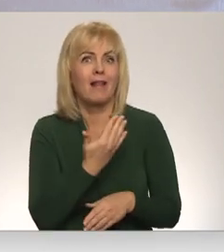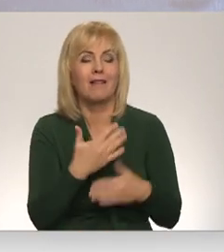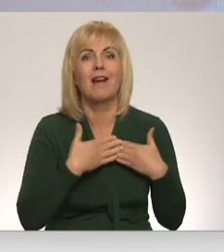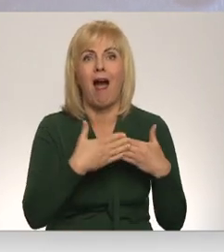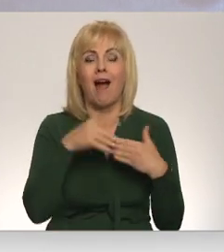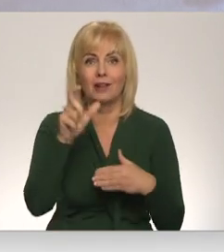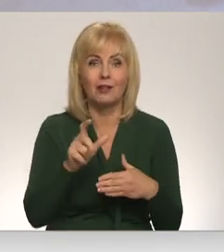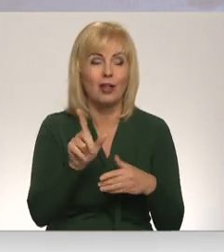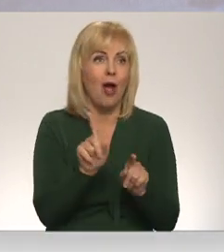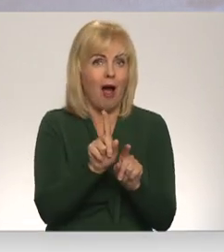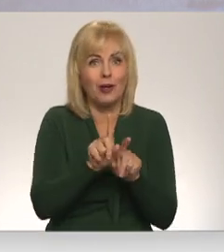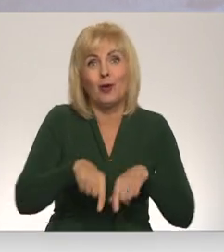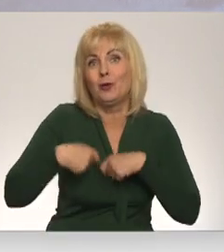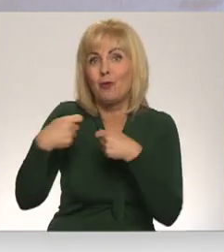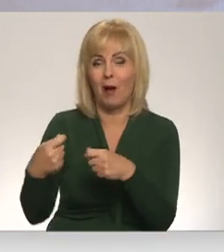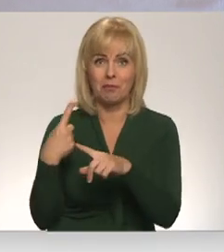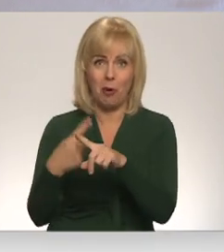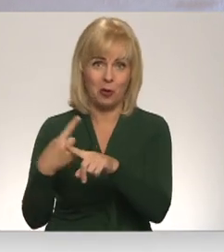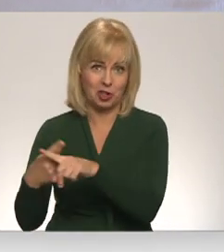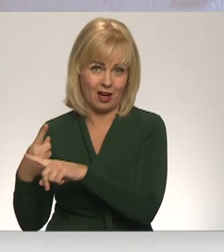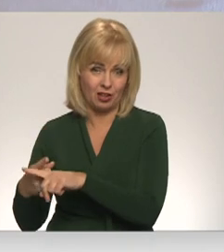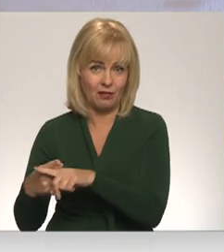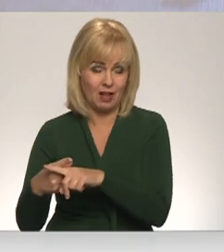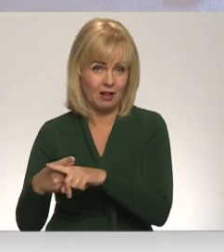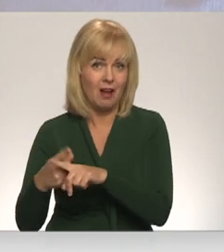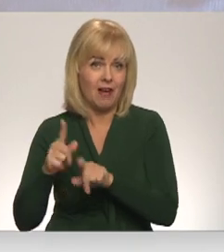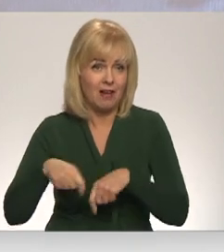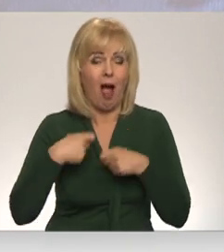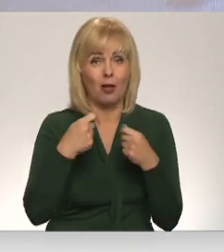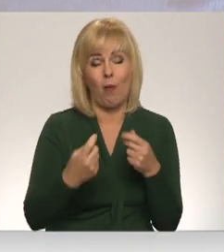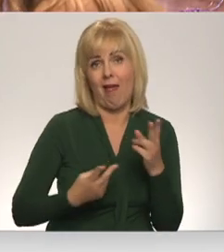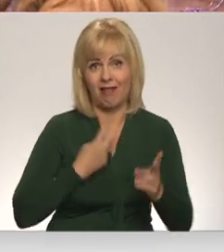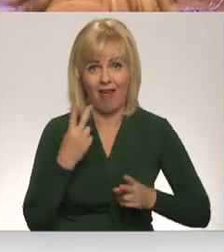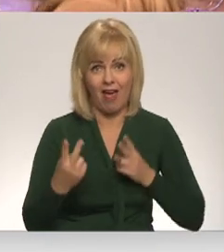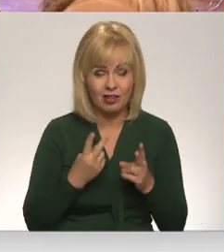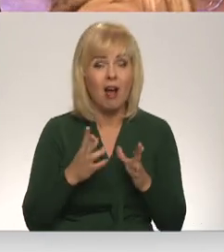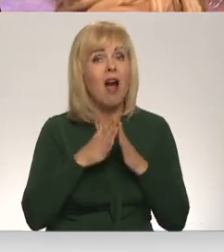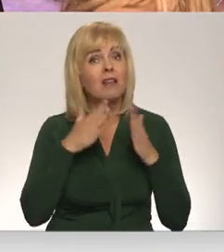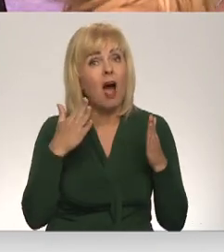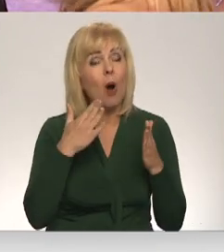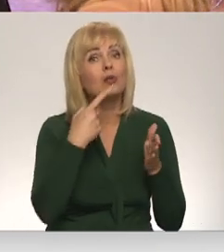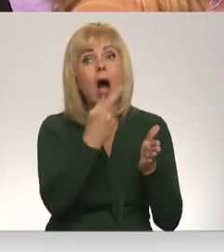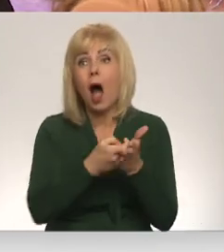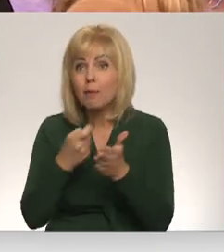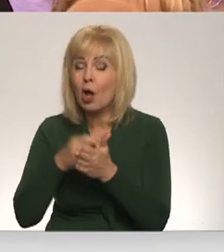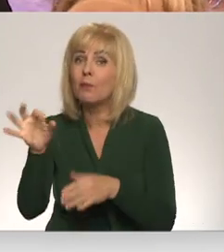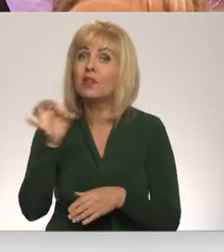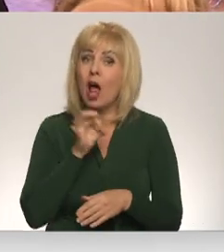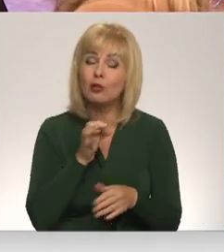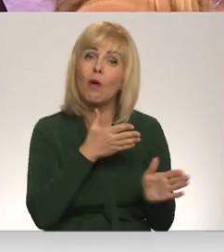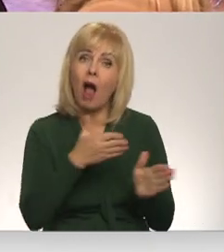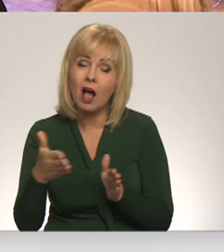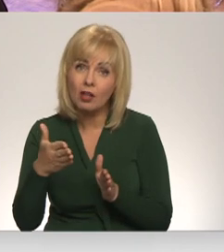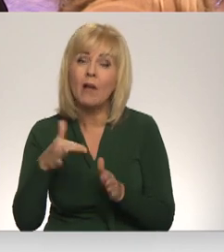arī viņiem dod kaut kādu pozitīvo, jā, jo ir jālādē, lādiņš. Daudz no apjautātajiem sacīja, ka būtu gatavi